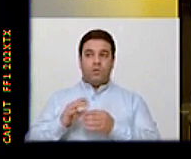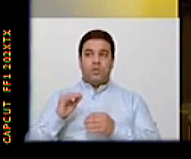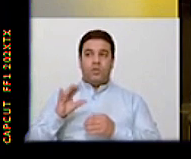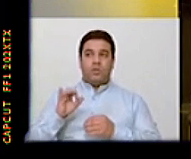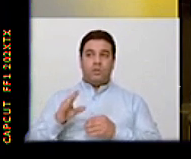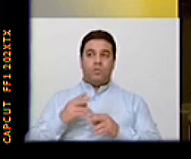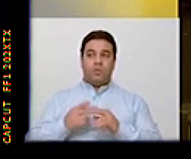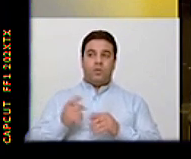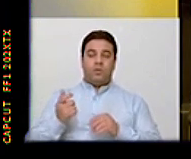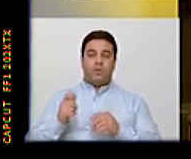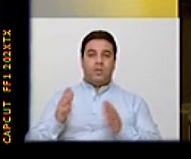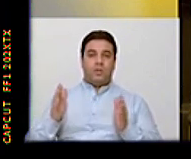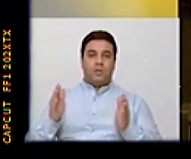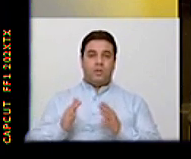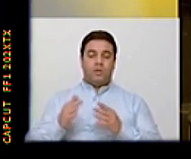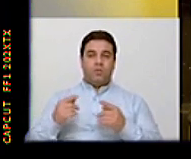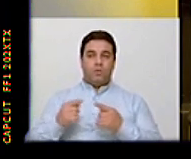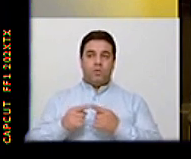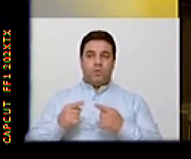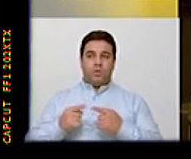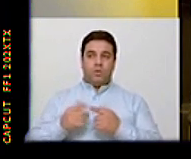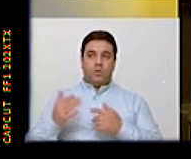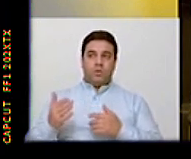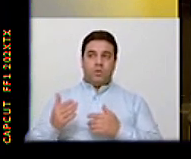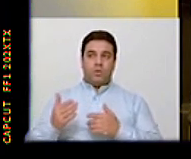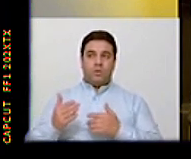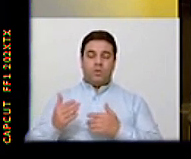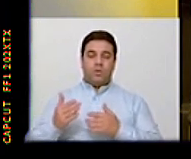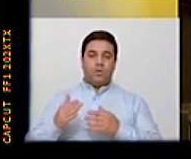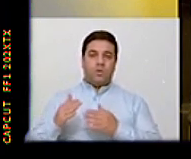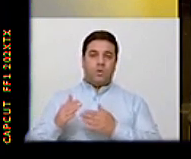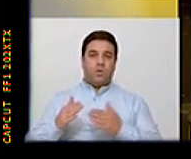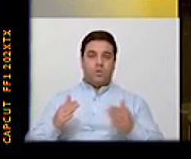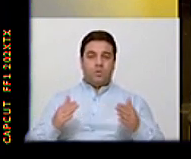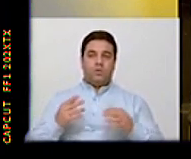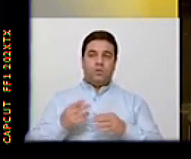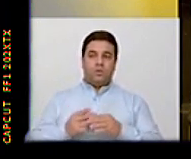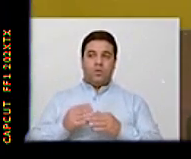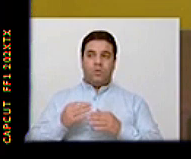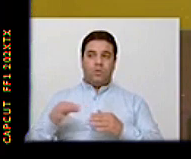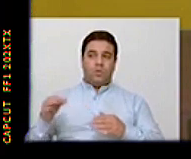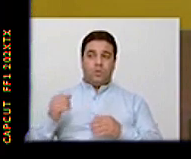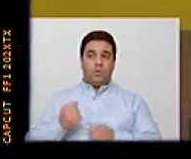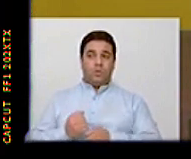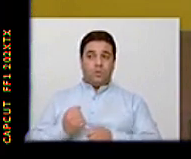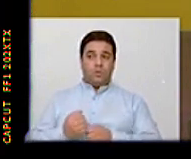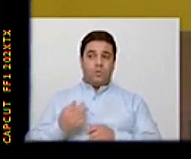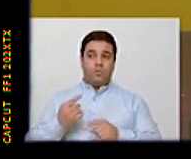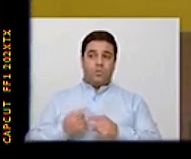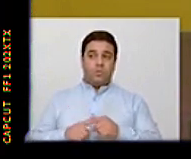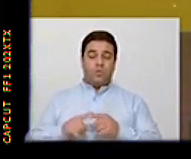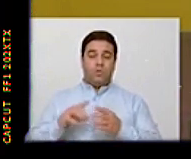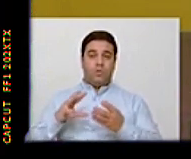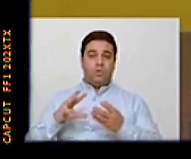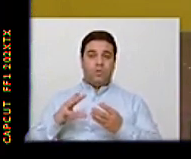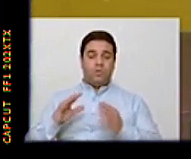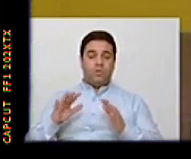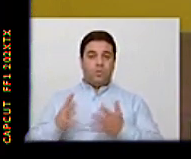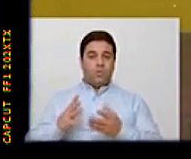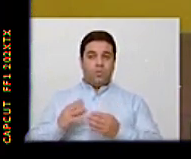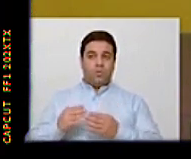uni juda ham kichkina burchakka og'dirib, keyin esa qo'yib yuboramiz. Buni natijasida